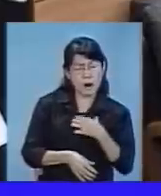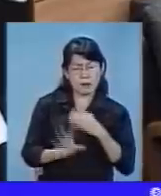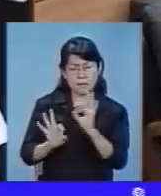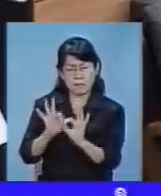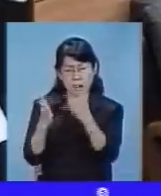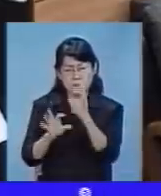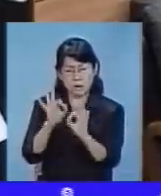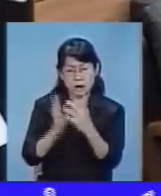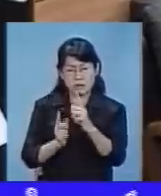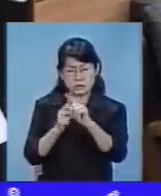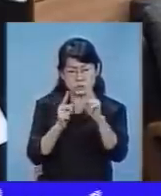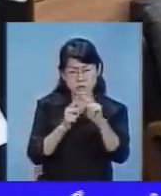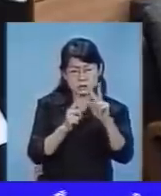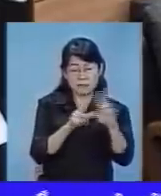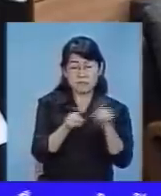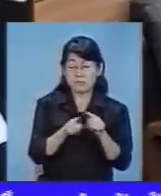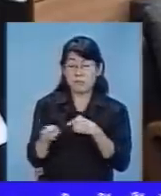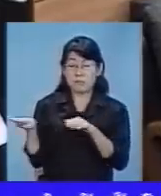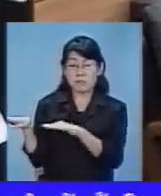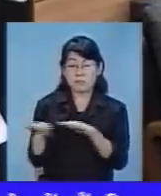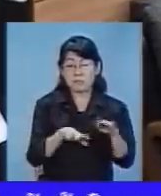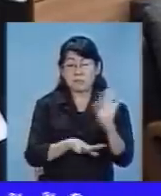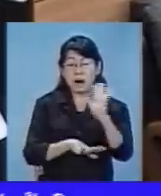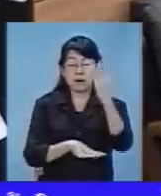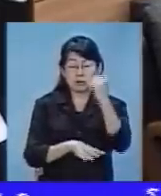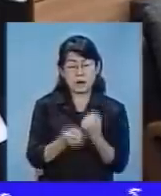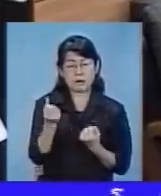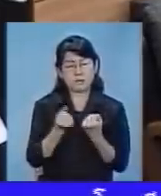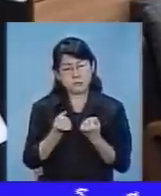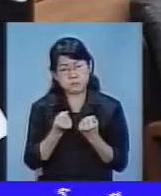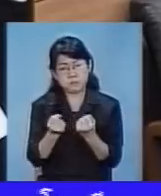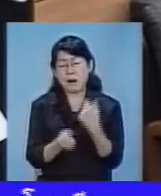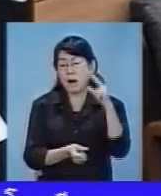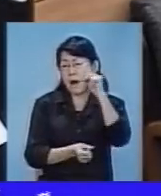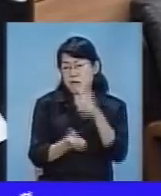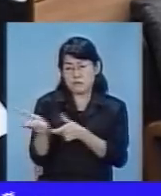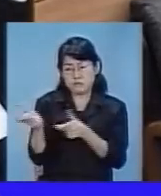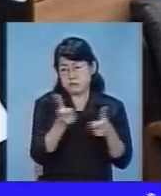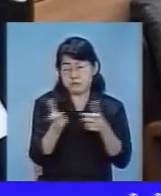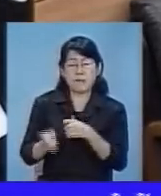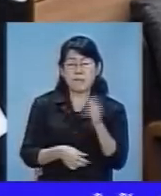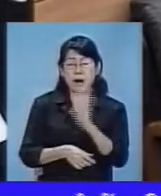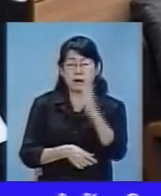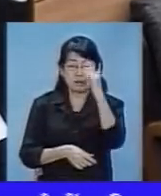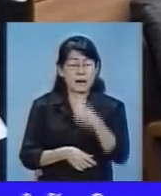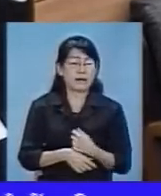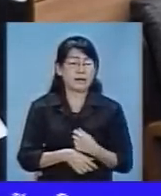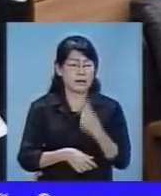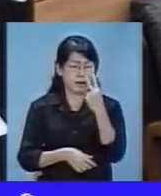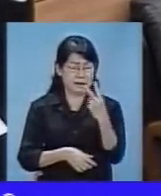ครับเพราะในช่วงนั้นทำไมไม่เตรียมรถแล้วทำไมไม่จับเพราะเห็นว่ามีแต่เสื้อแดงที่ไปจับน